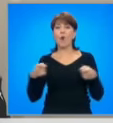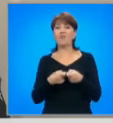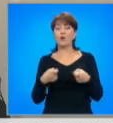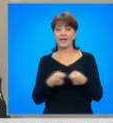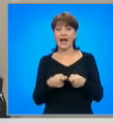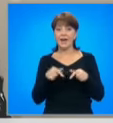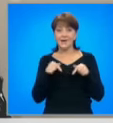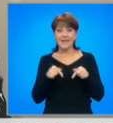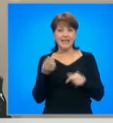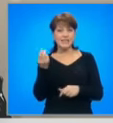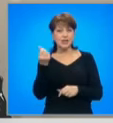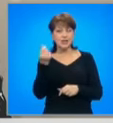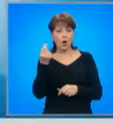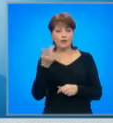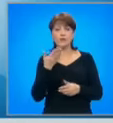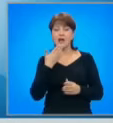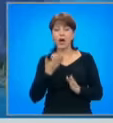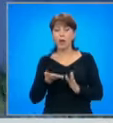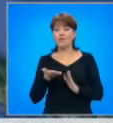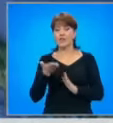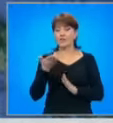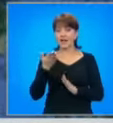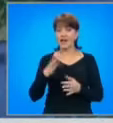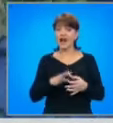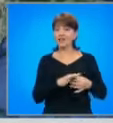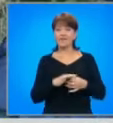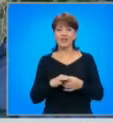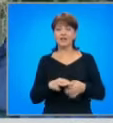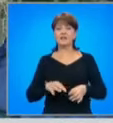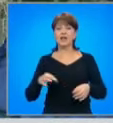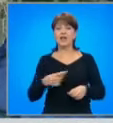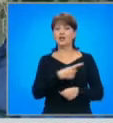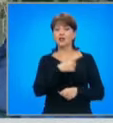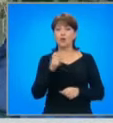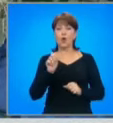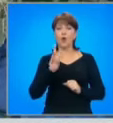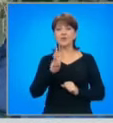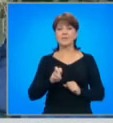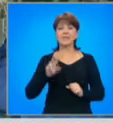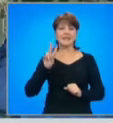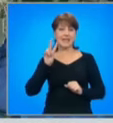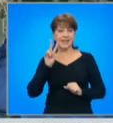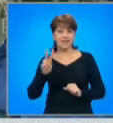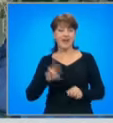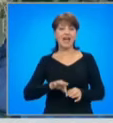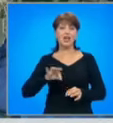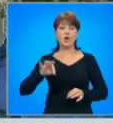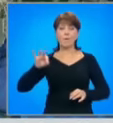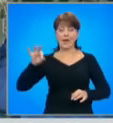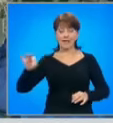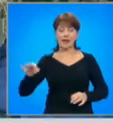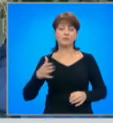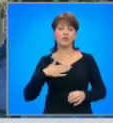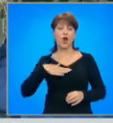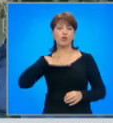неговата стойност доста по-сериозно се увеличава. Газовата връзка е дълга 182 км. Капацитетът ѝ е 3 милиарда кубични